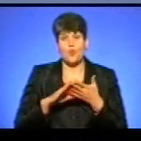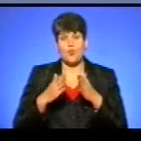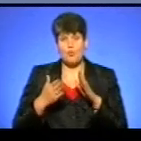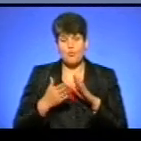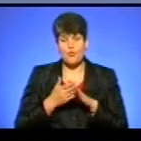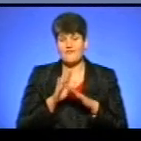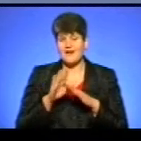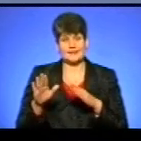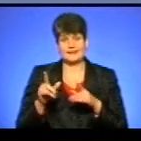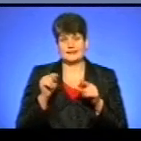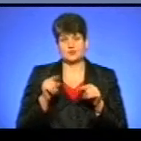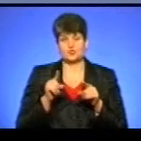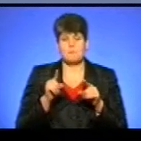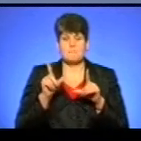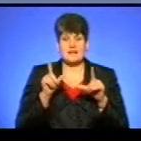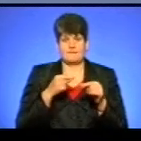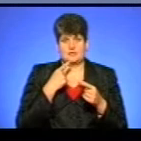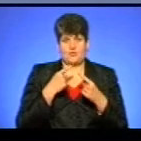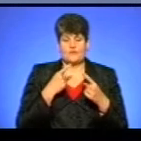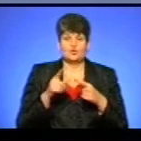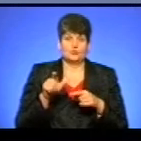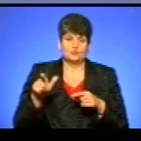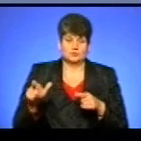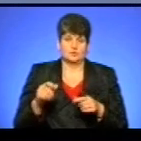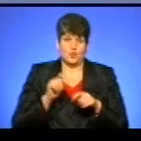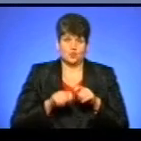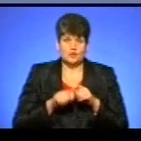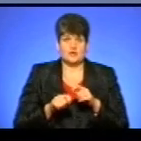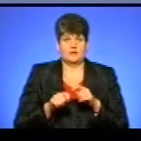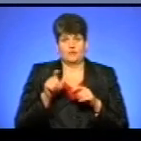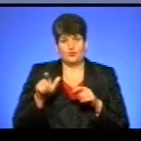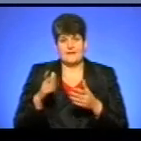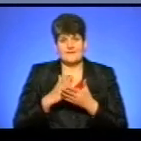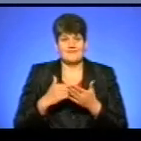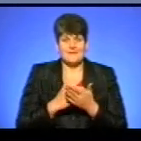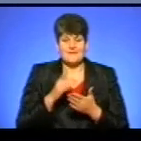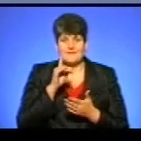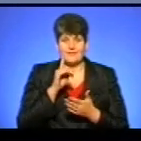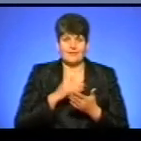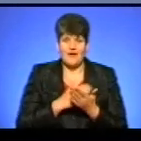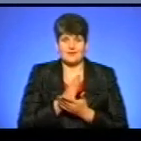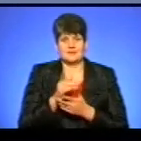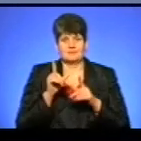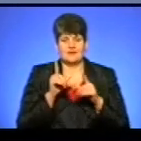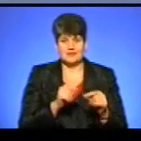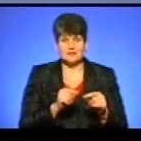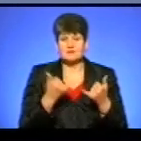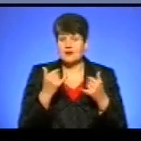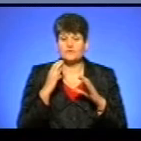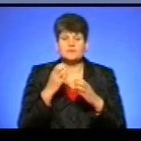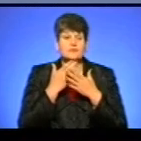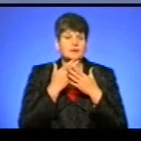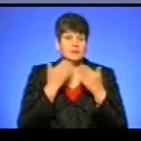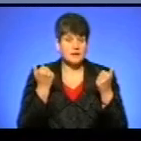зараз, що провізники диктують нам умови. Тоді громада їх контролює, тоді людей відповідна якість перевезення. На даний час, поки цих автобусів немає,